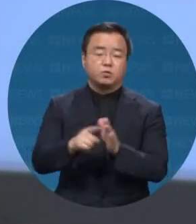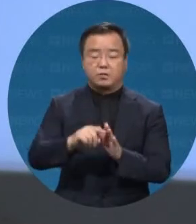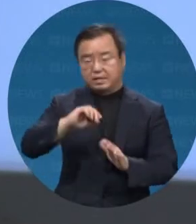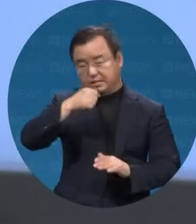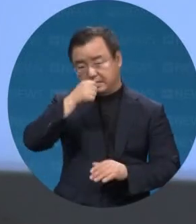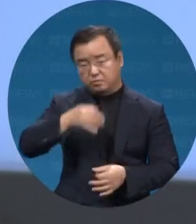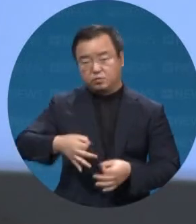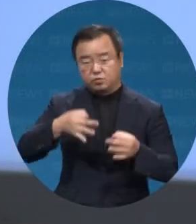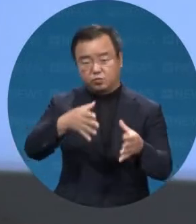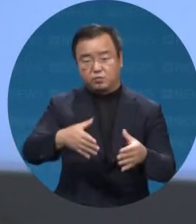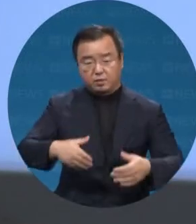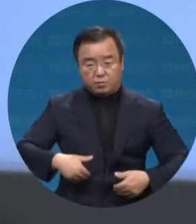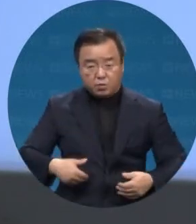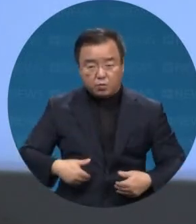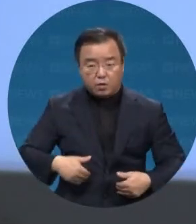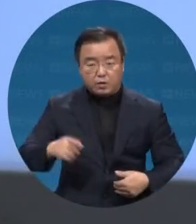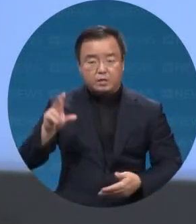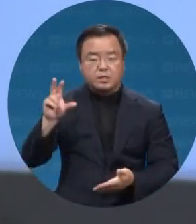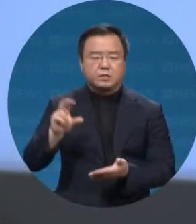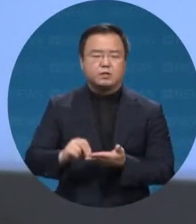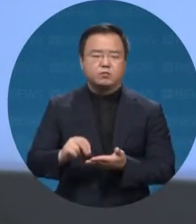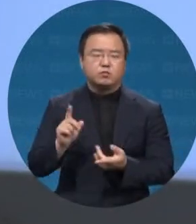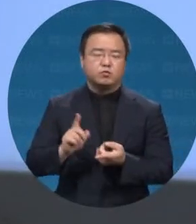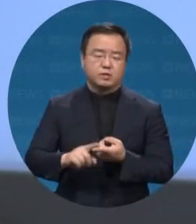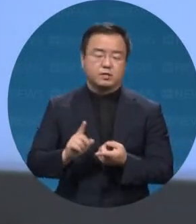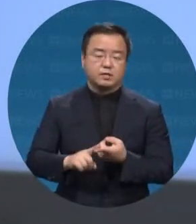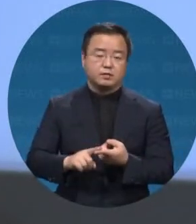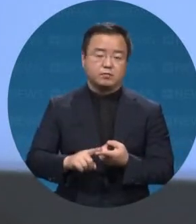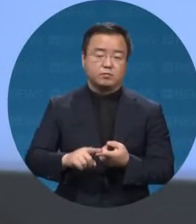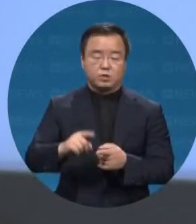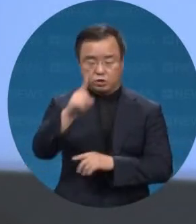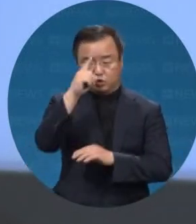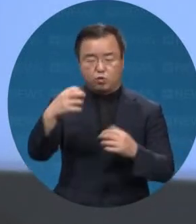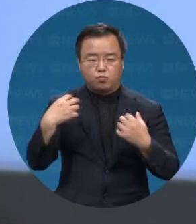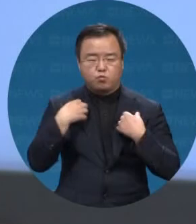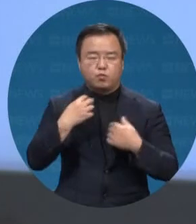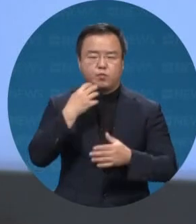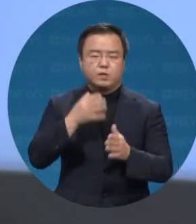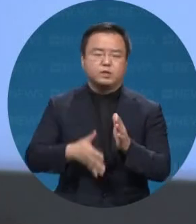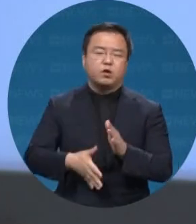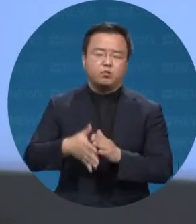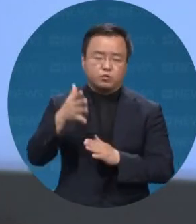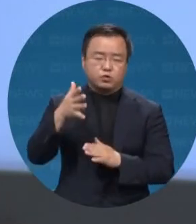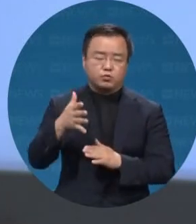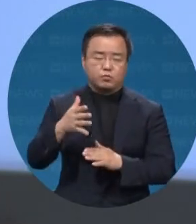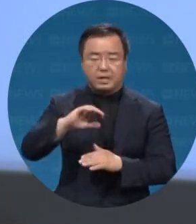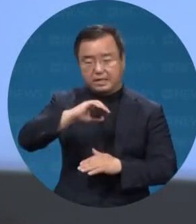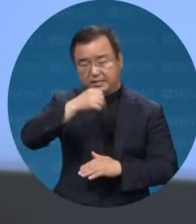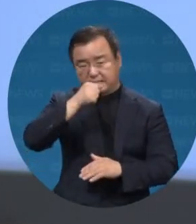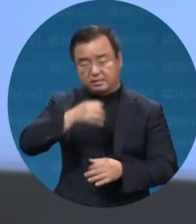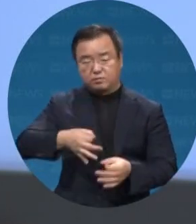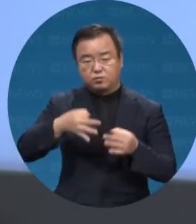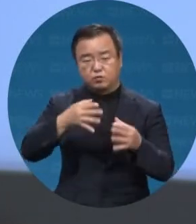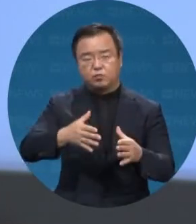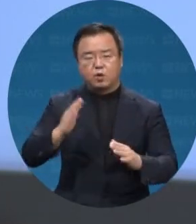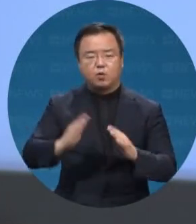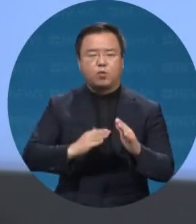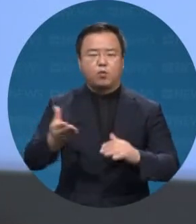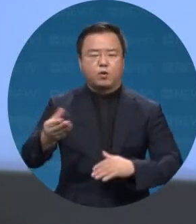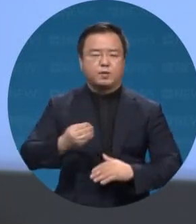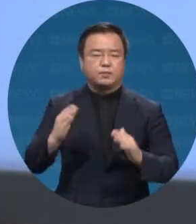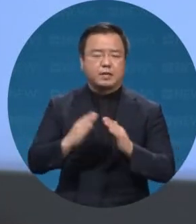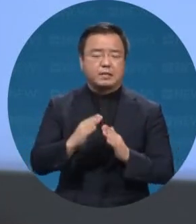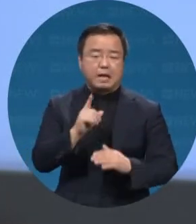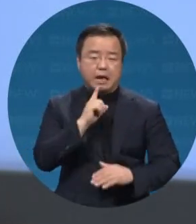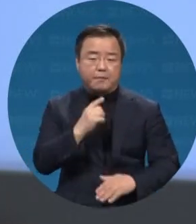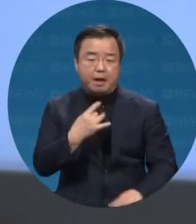것이고요 그런 점에서 정부가 우리고 서울시가 재산과 인력을 투입하는 공공임대주택도 말로 하는게